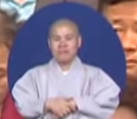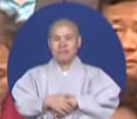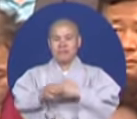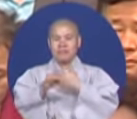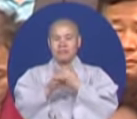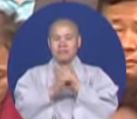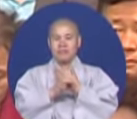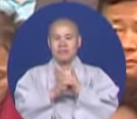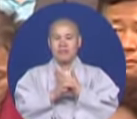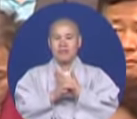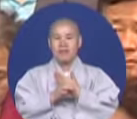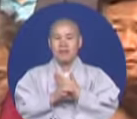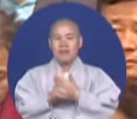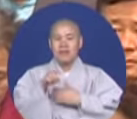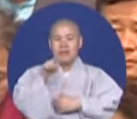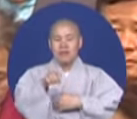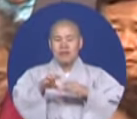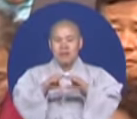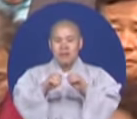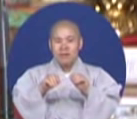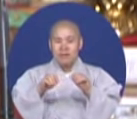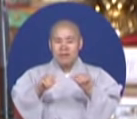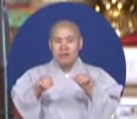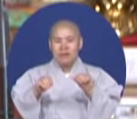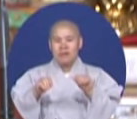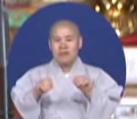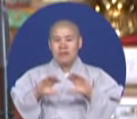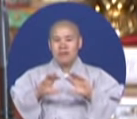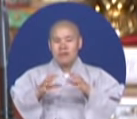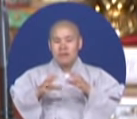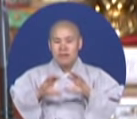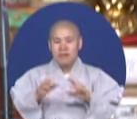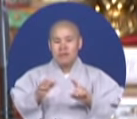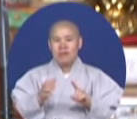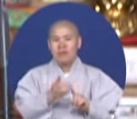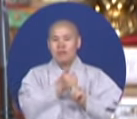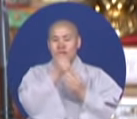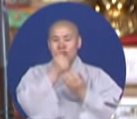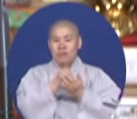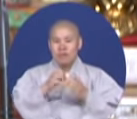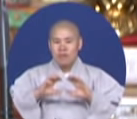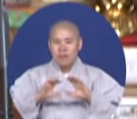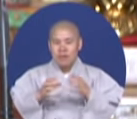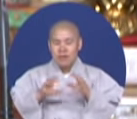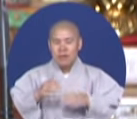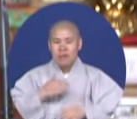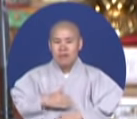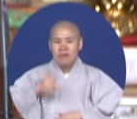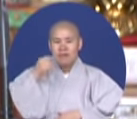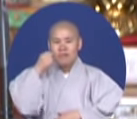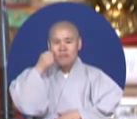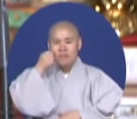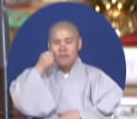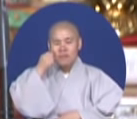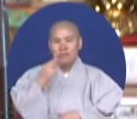그러면 이 땅을 불국토 부처님을 알지 못하는